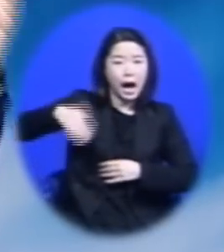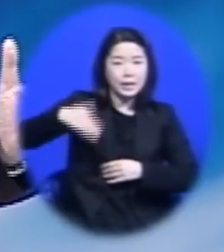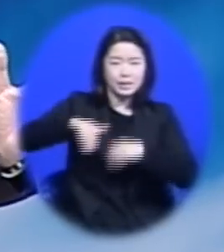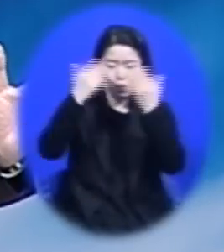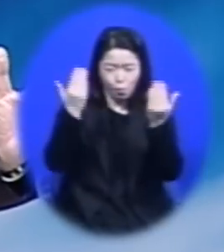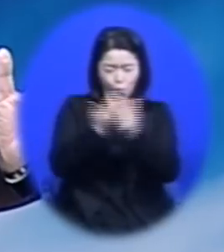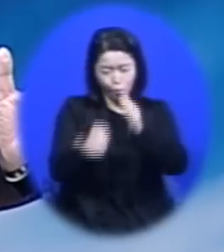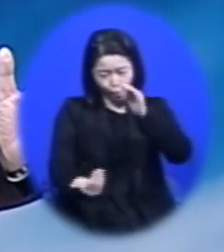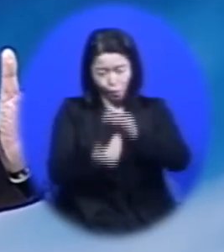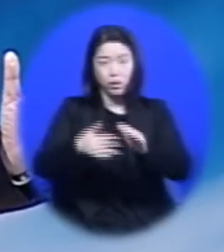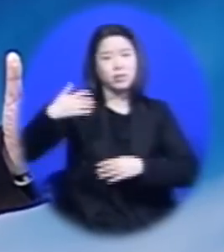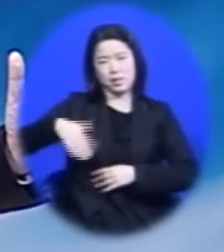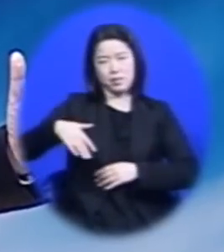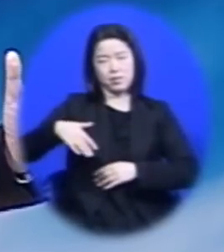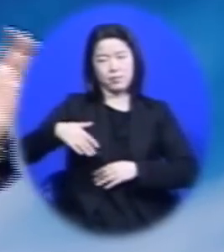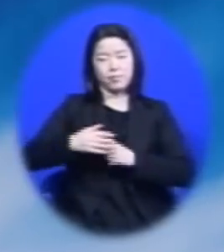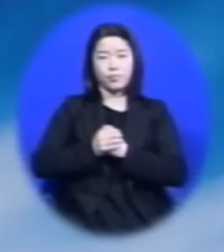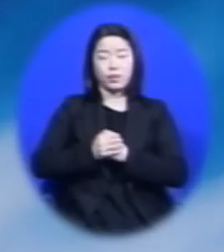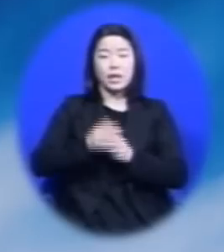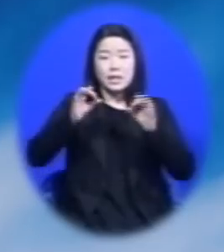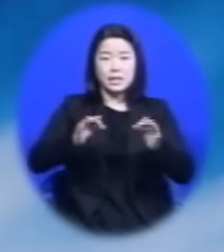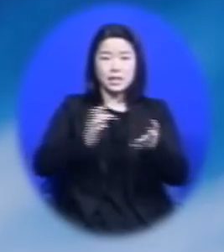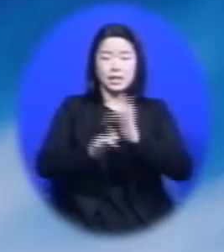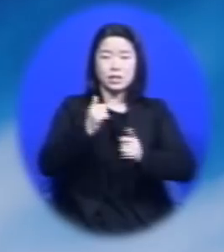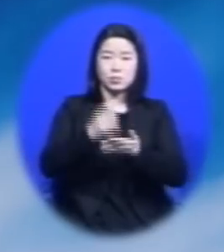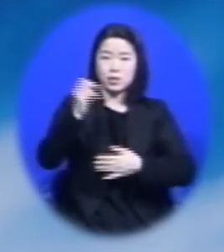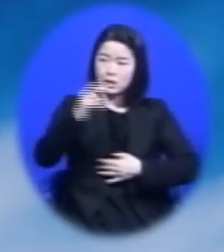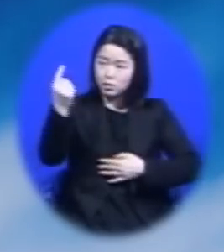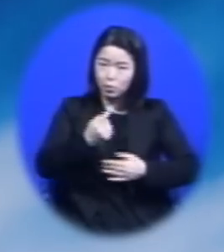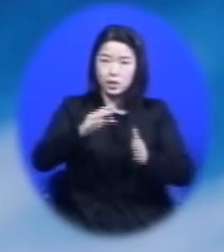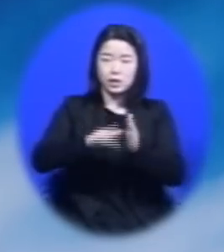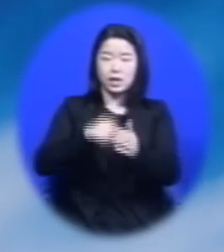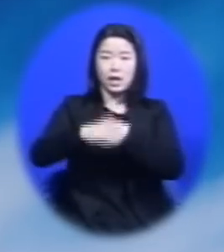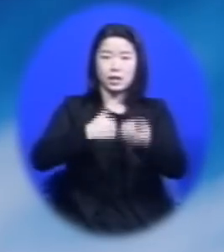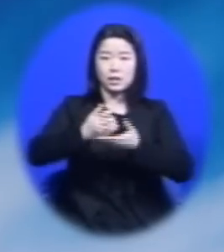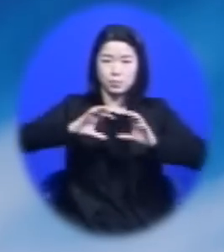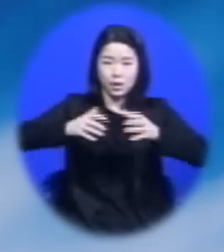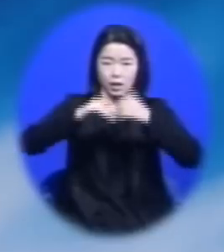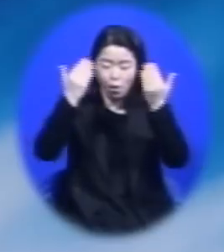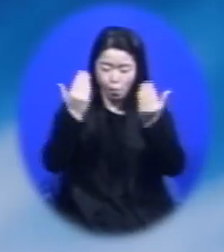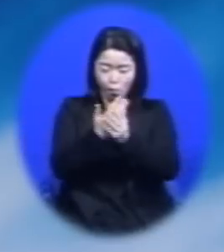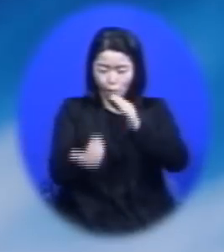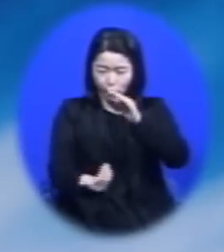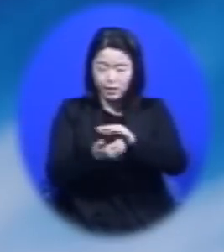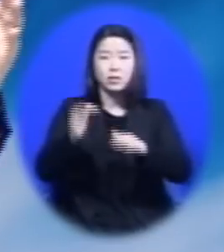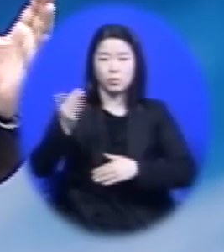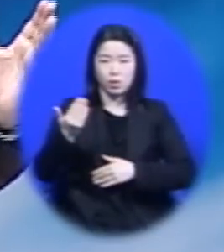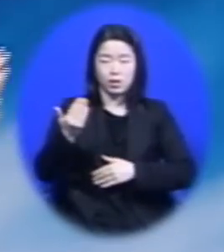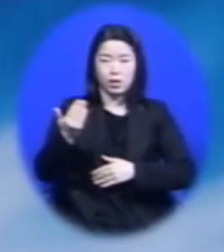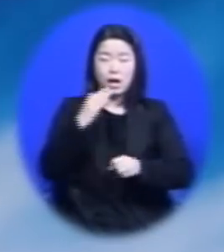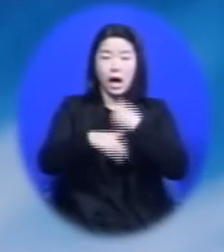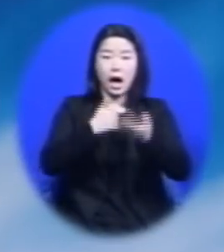완성되지는 않았습니다 이제 예수님이 재림에 오실 때 하나님의 나라가 완성됩니다 그 하나님의